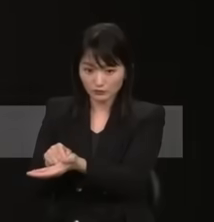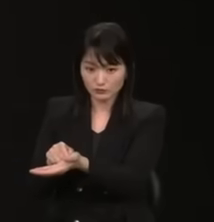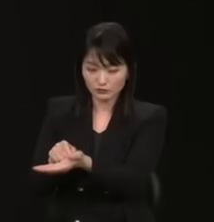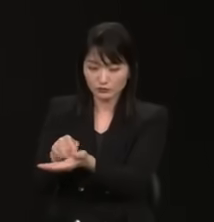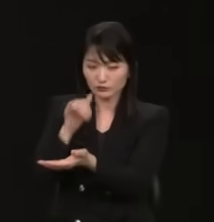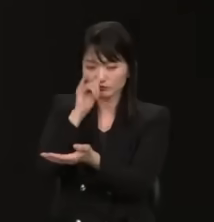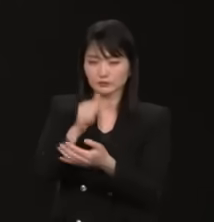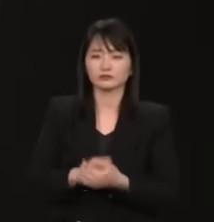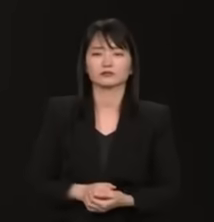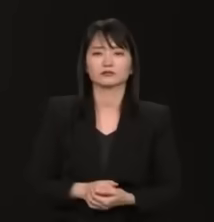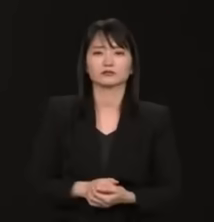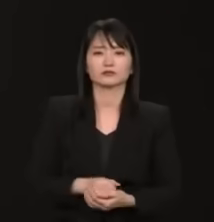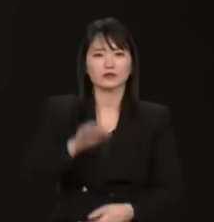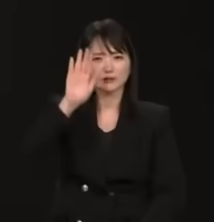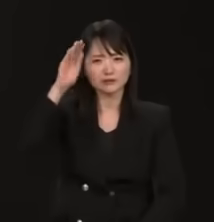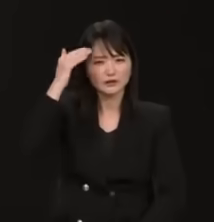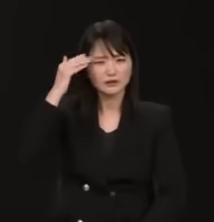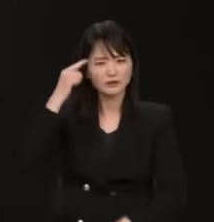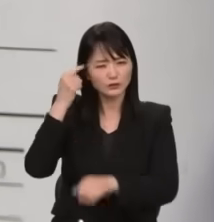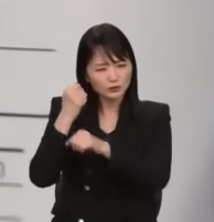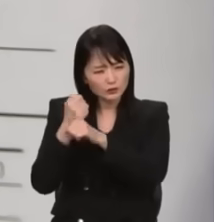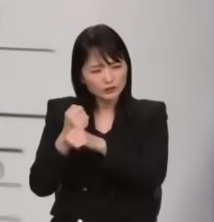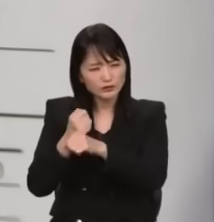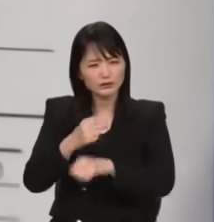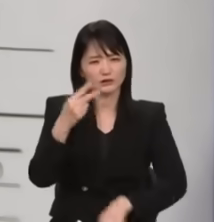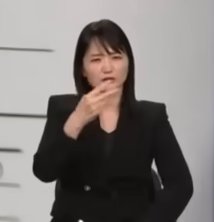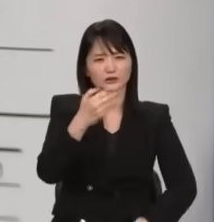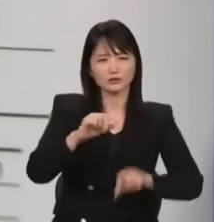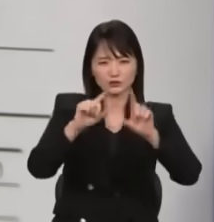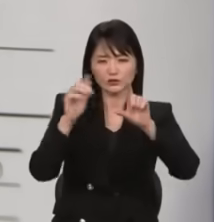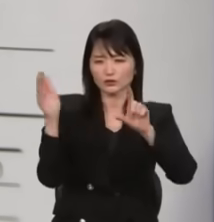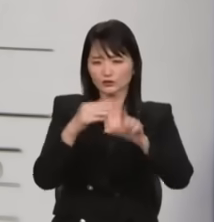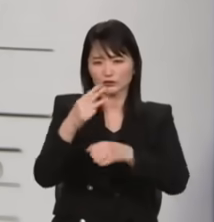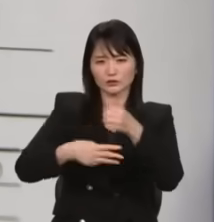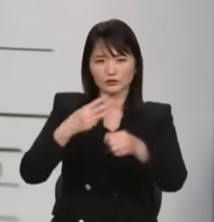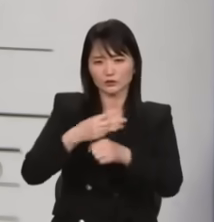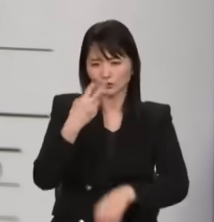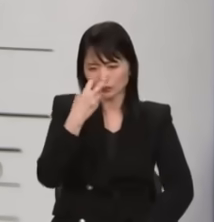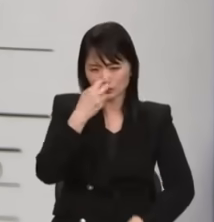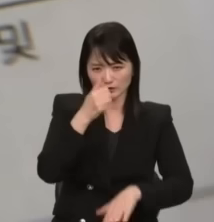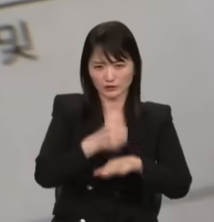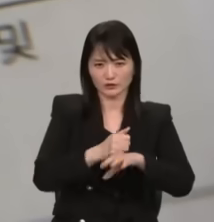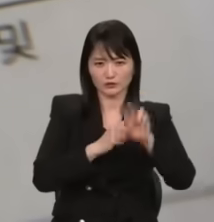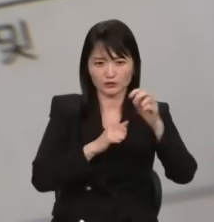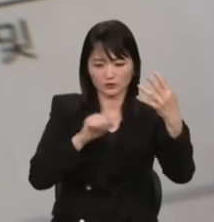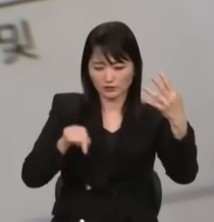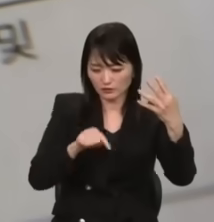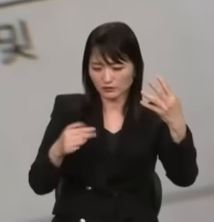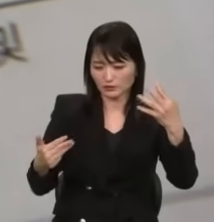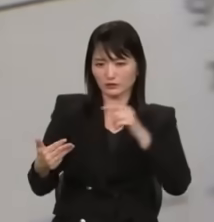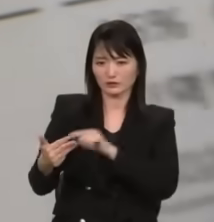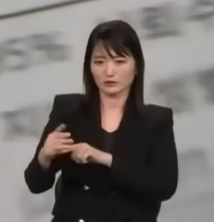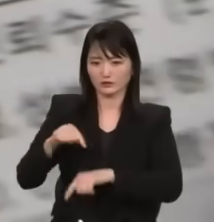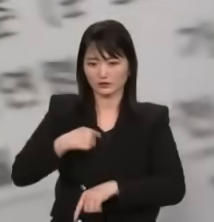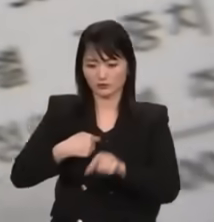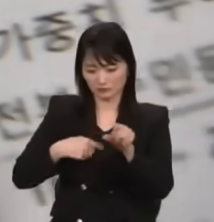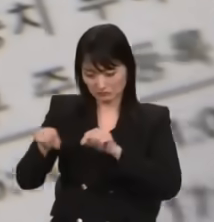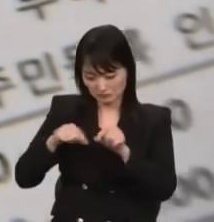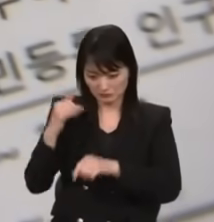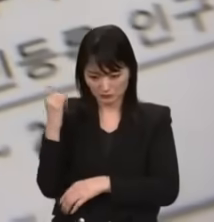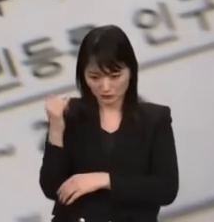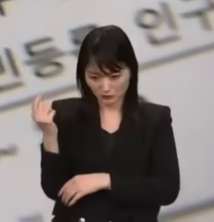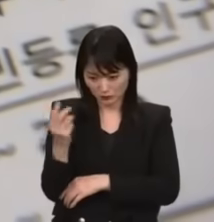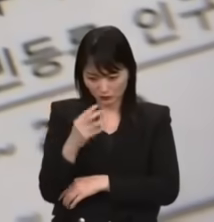실제 미래한국연구소가 지난 2019년부터 3년 동안 실시한 여론조사 24건 가운데 8건이 자체 수집한